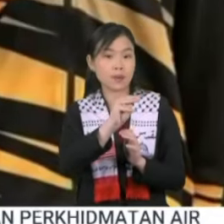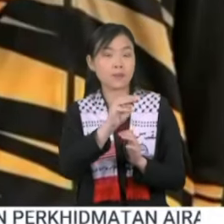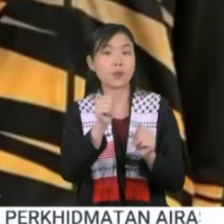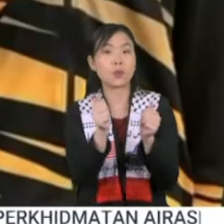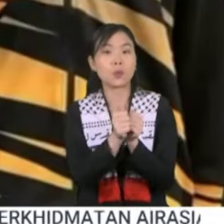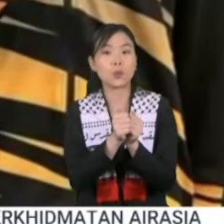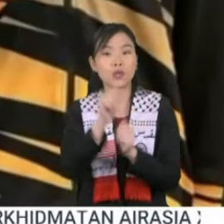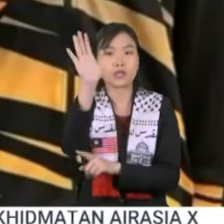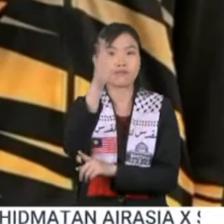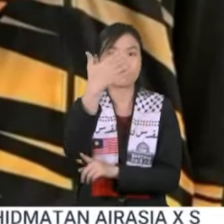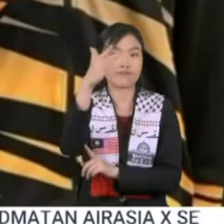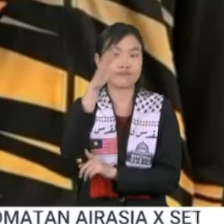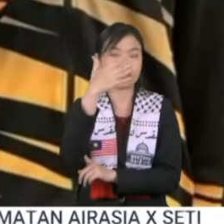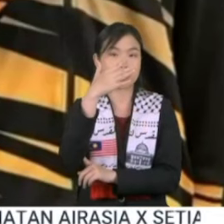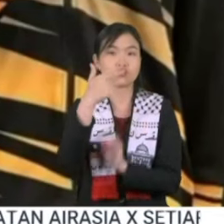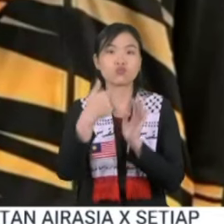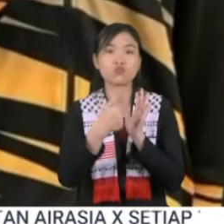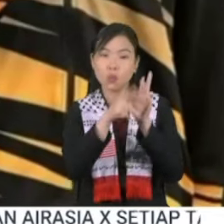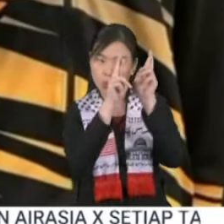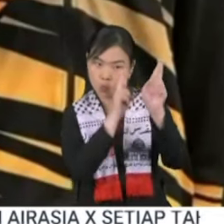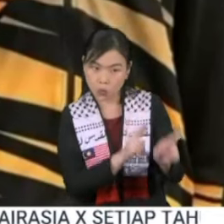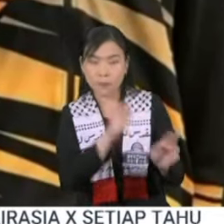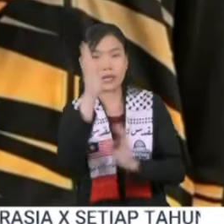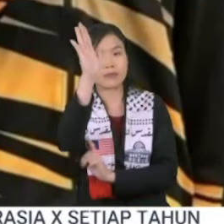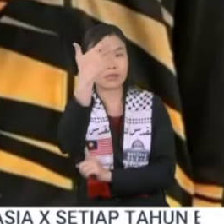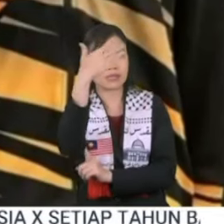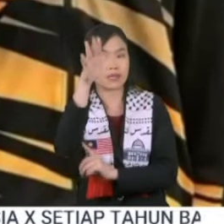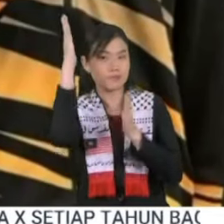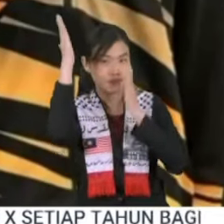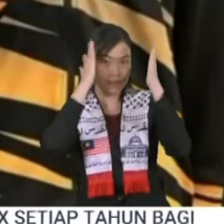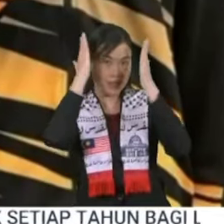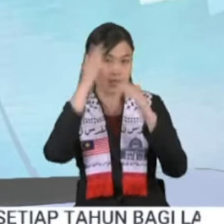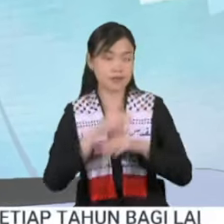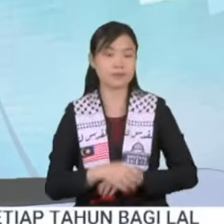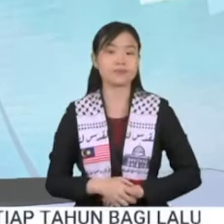gemilang sebagai tanda menghormati bendera negara.